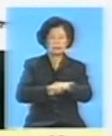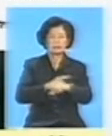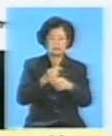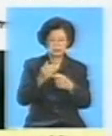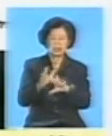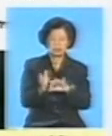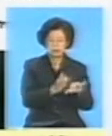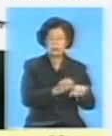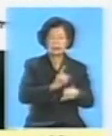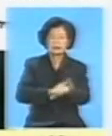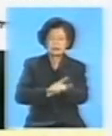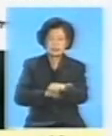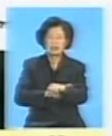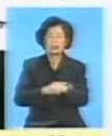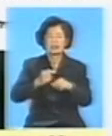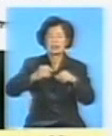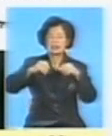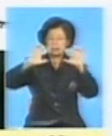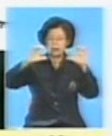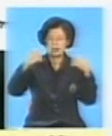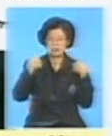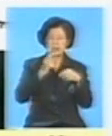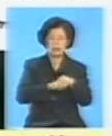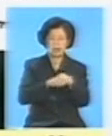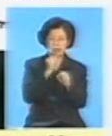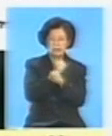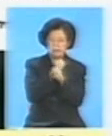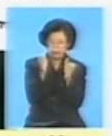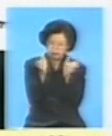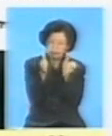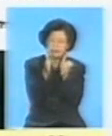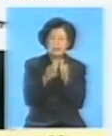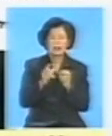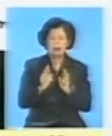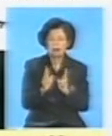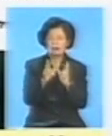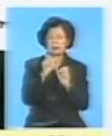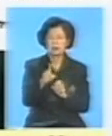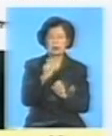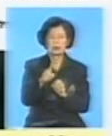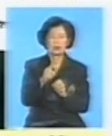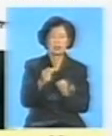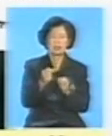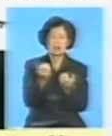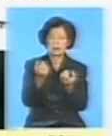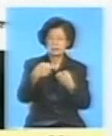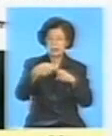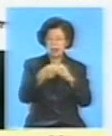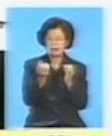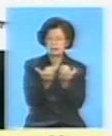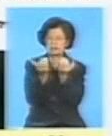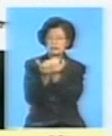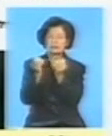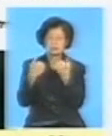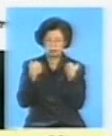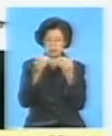องของเงื่อนเวลารัฐบาลมีกรอบเวลาทำงานอันสั้นเมื่อเทียบกับความเร่งด่วนและความรุนแรงของปัญหาที่รอการแก้ไขมี